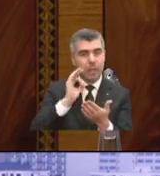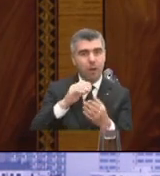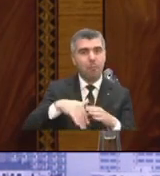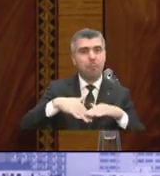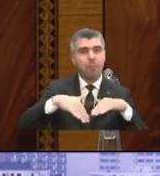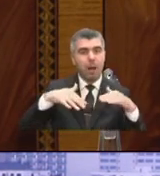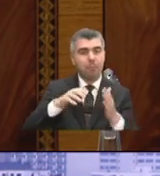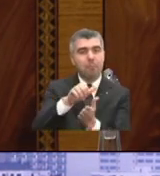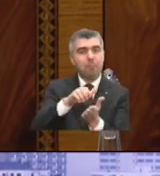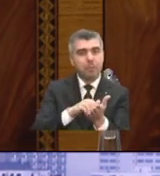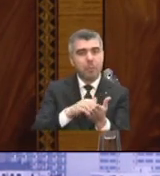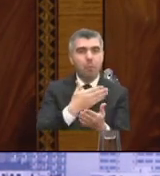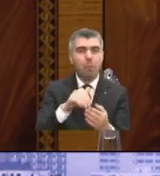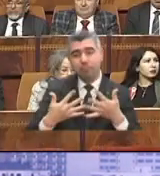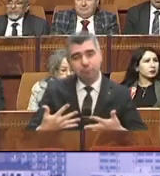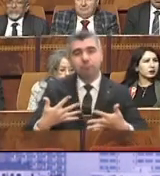المدا